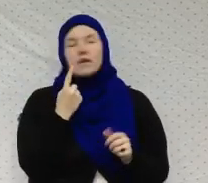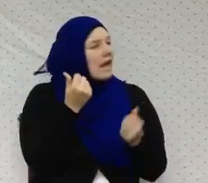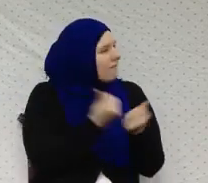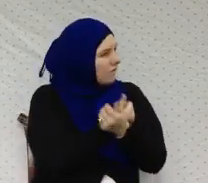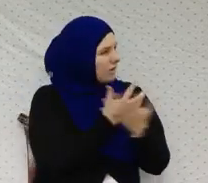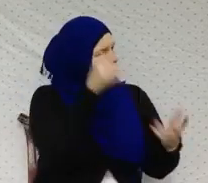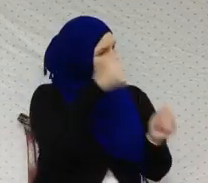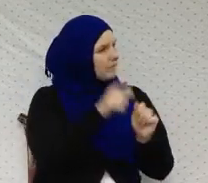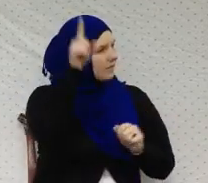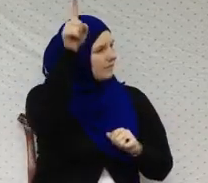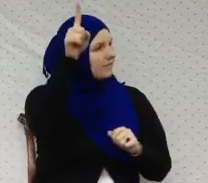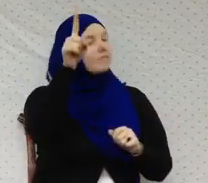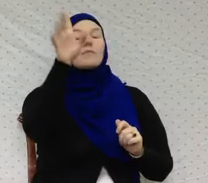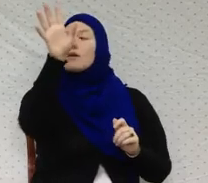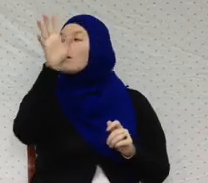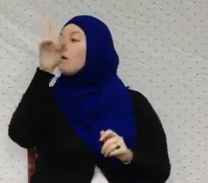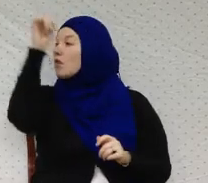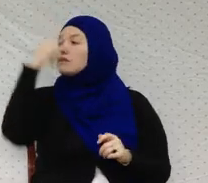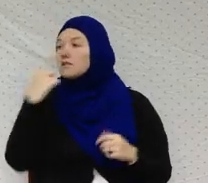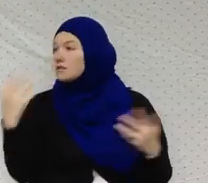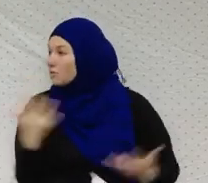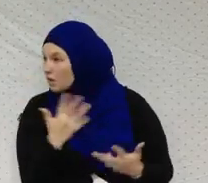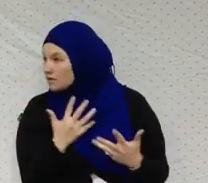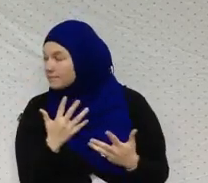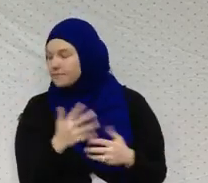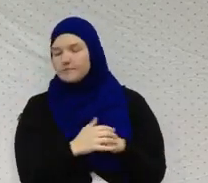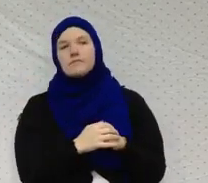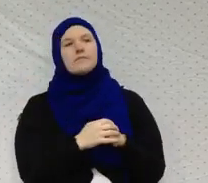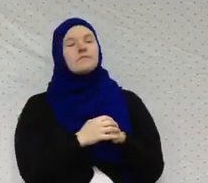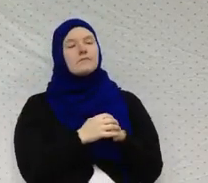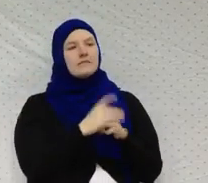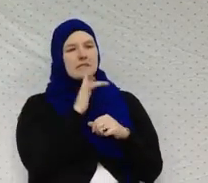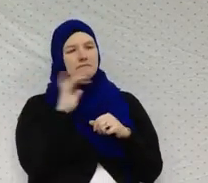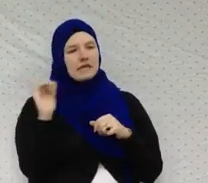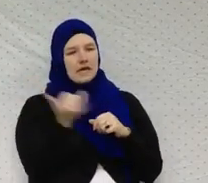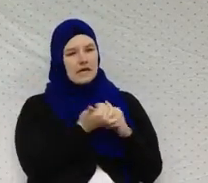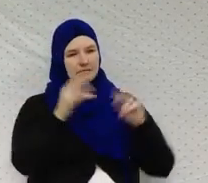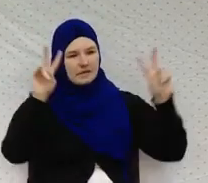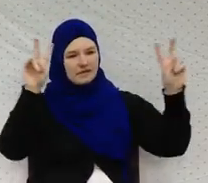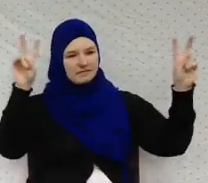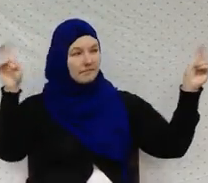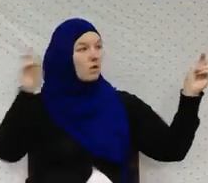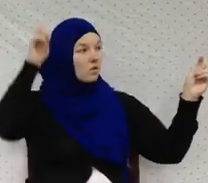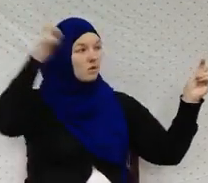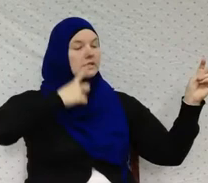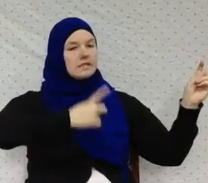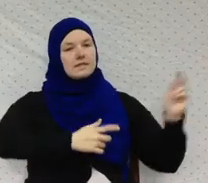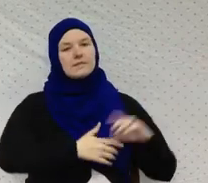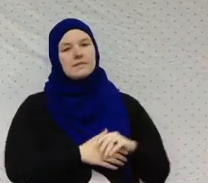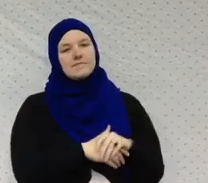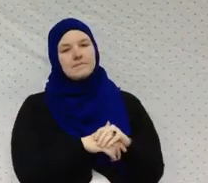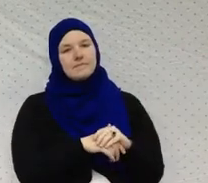to remember Him in every turn. So here is what Allah says. يَا أَيُّهَا الَّذِينَ آمَنُوا اُذْكُرُوا